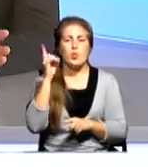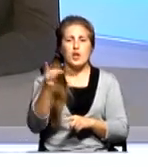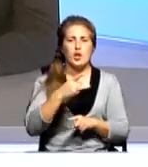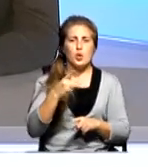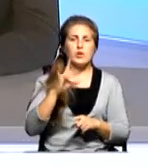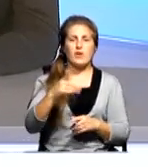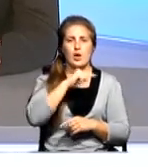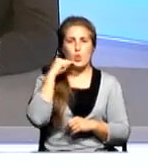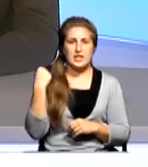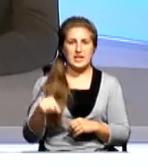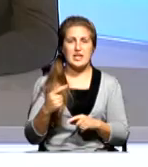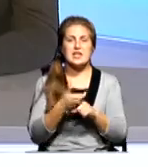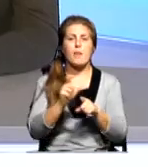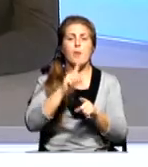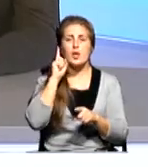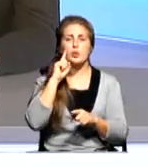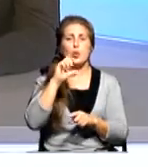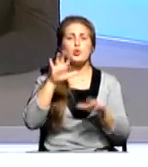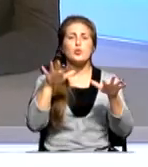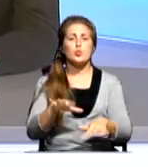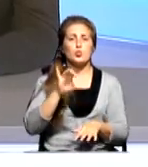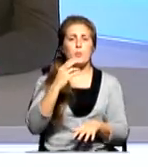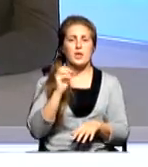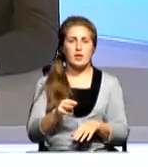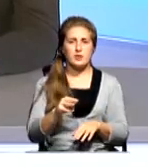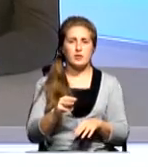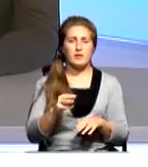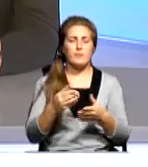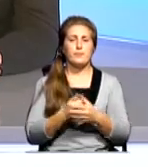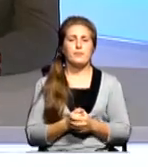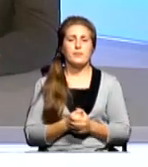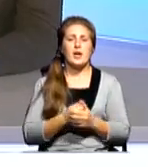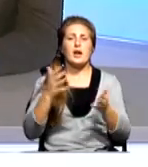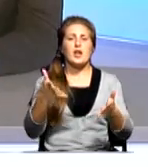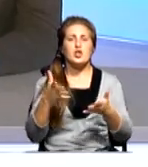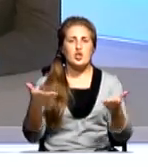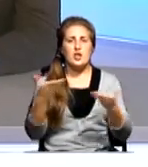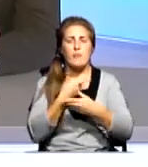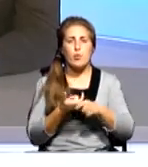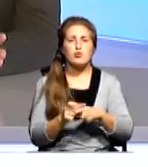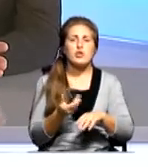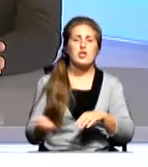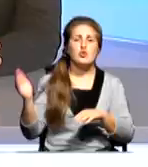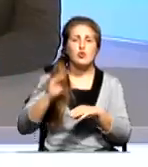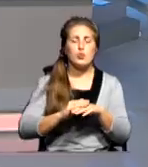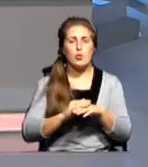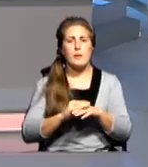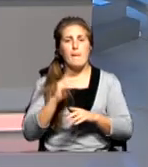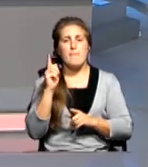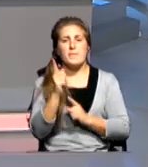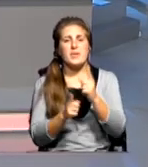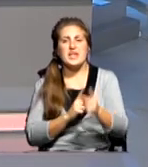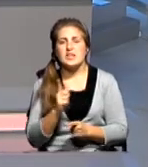самый молодой субъект конечно мы дотационные конечно нам очень тяжело перестраиваться